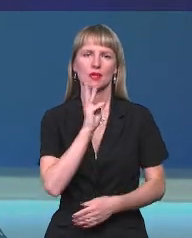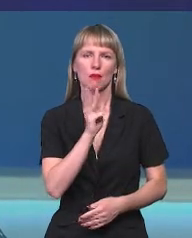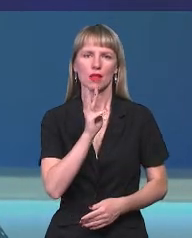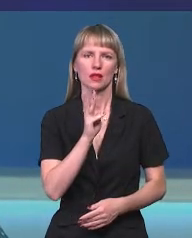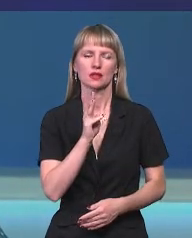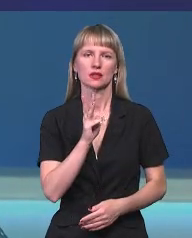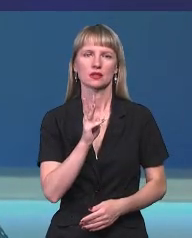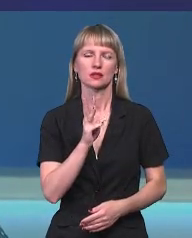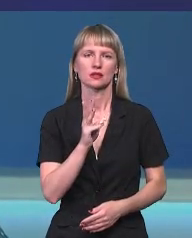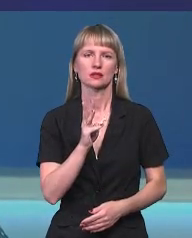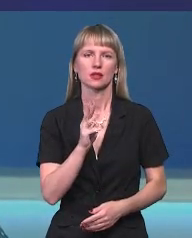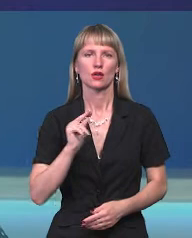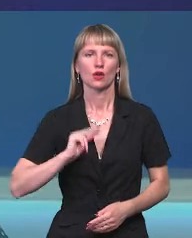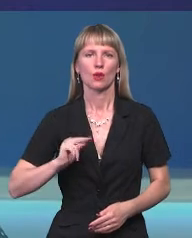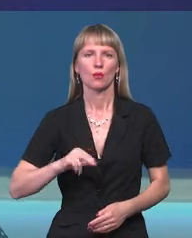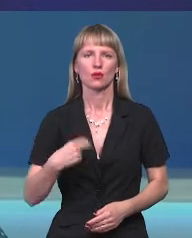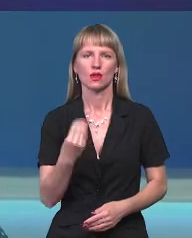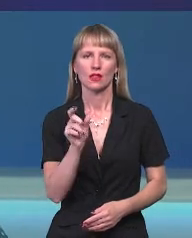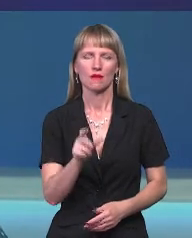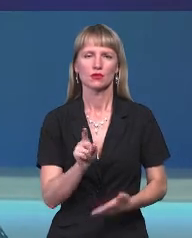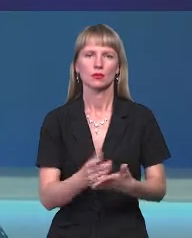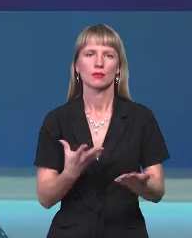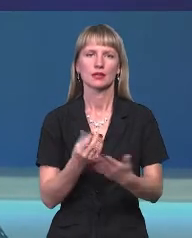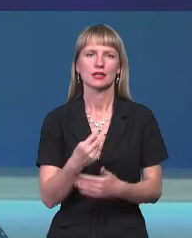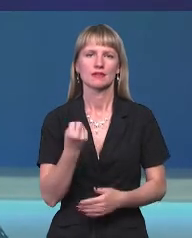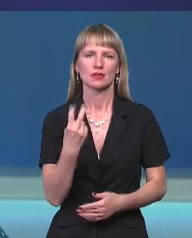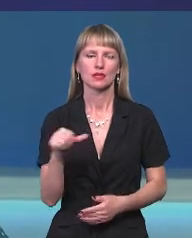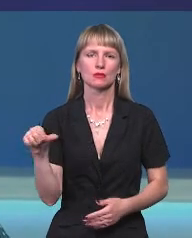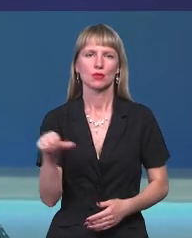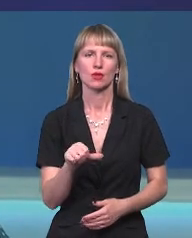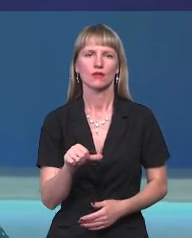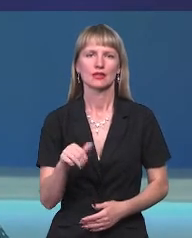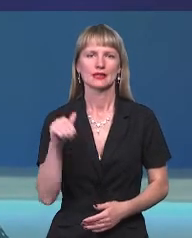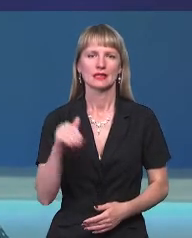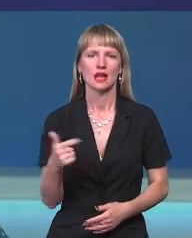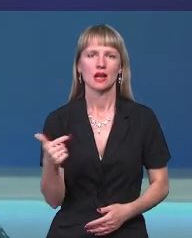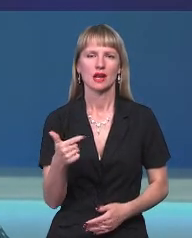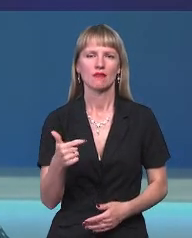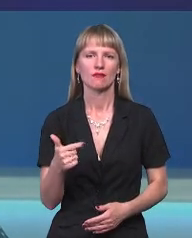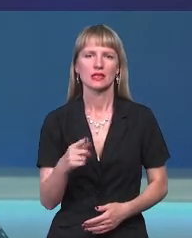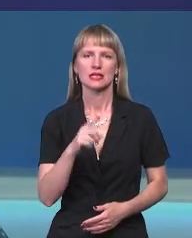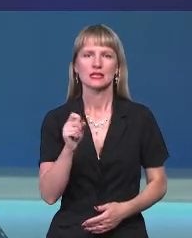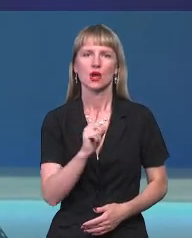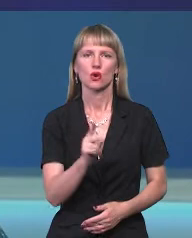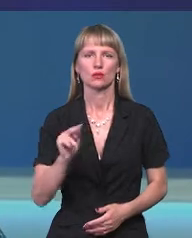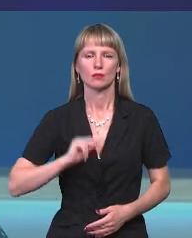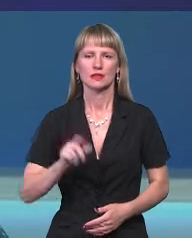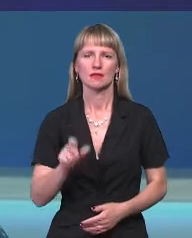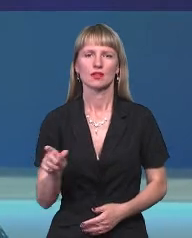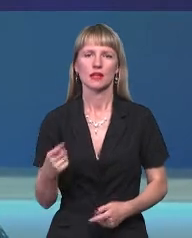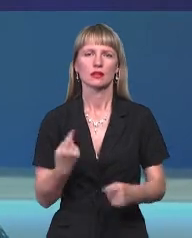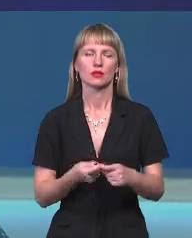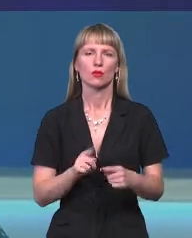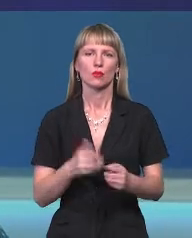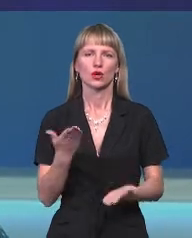плати роботодавець має сплатити 12,5 тисяч гривнів за кожного працівника.